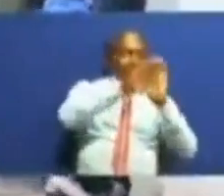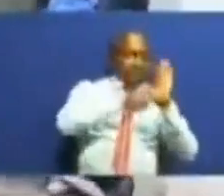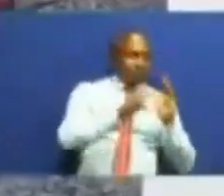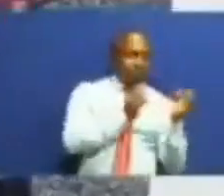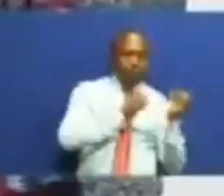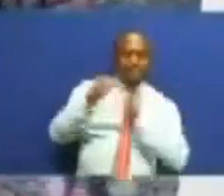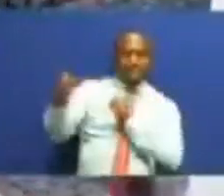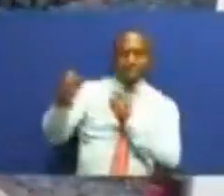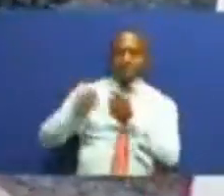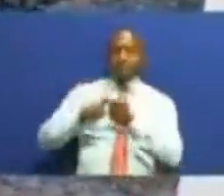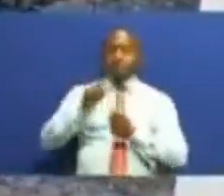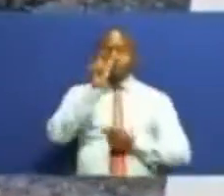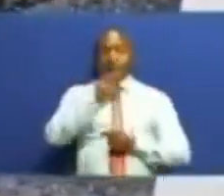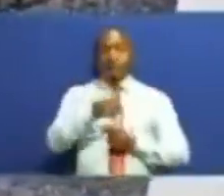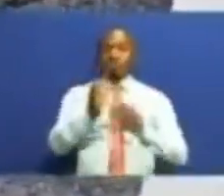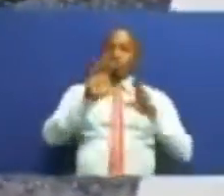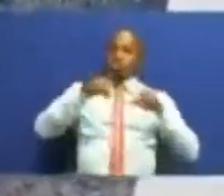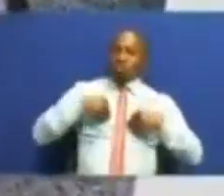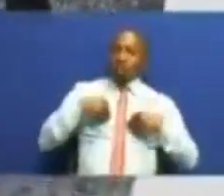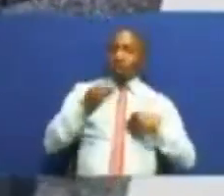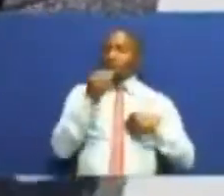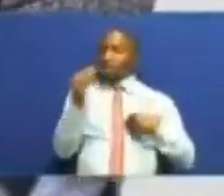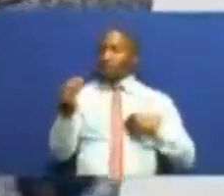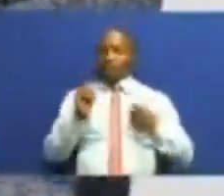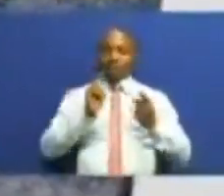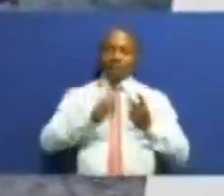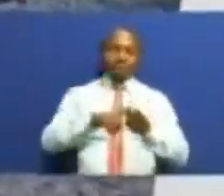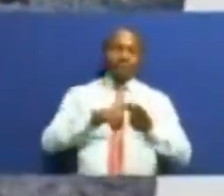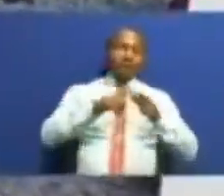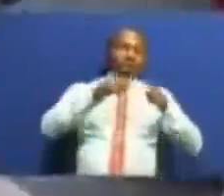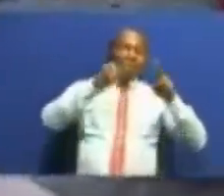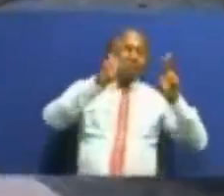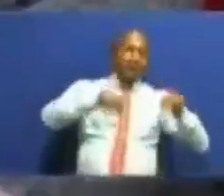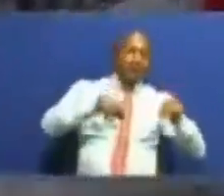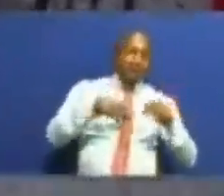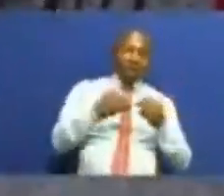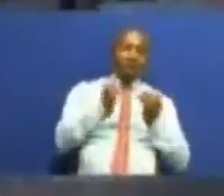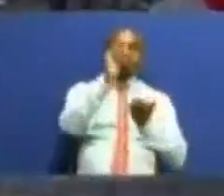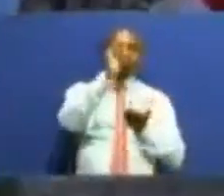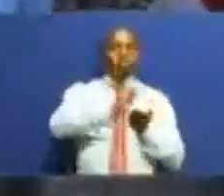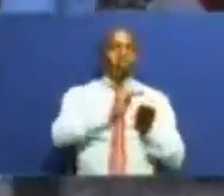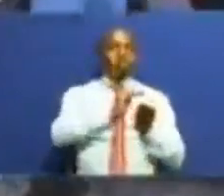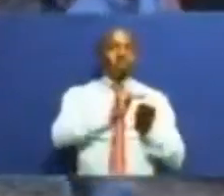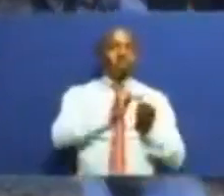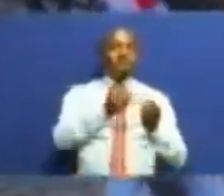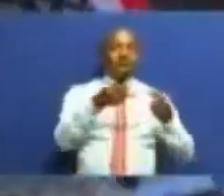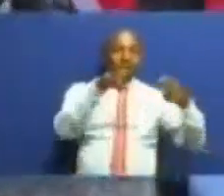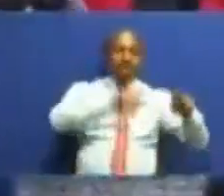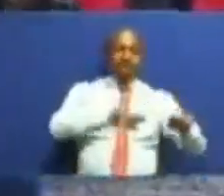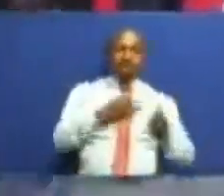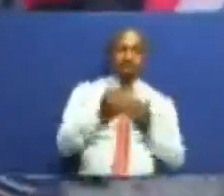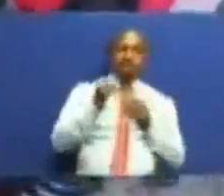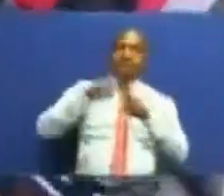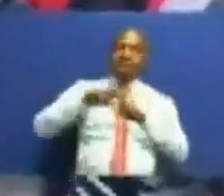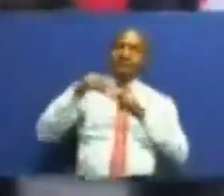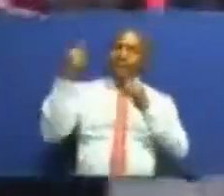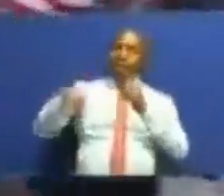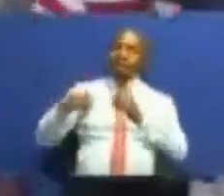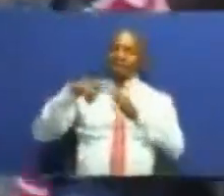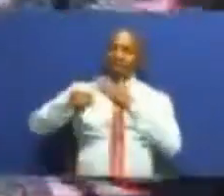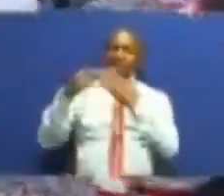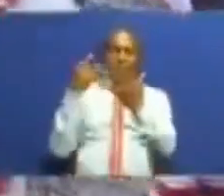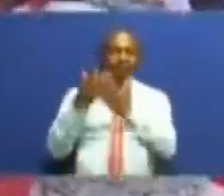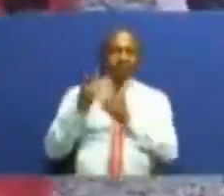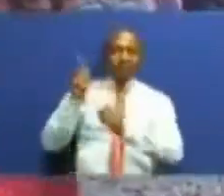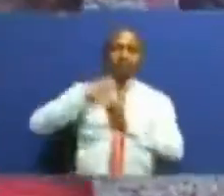hao wamekubali mashitaka na wakabili na kuomba mahakama iwapunguzie adhabu kwa sababu wamekaa sana gerezani walipokuwa nchini Afrika Kusini. Washtakiwa